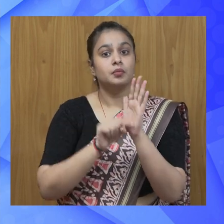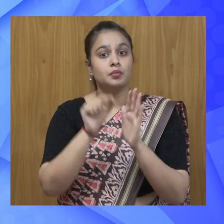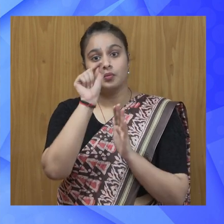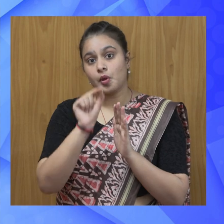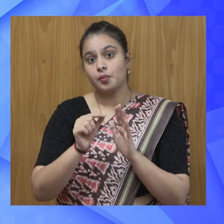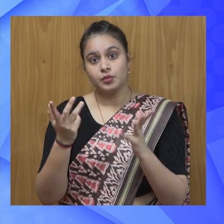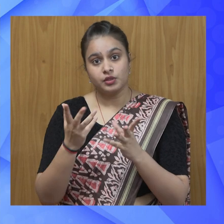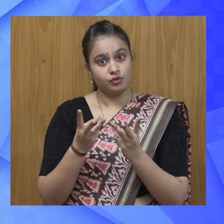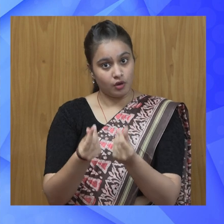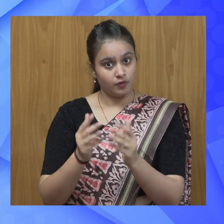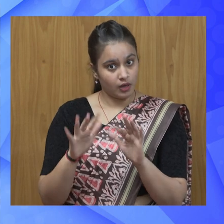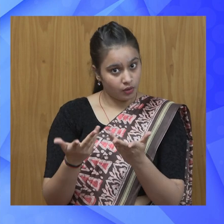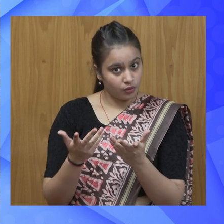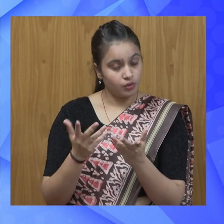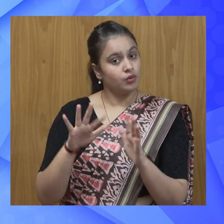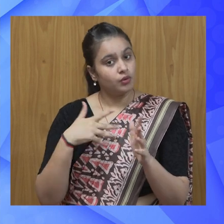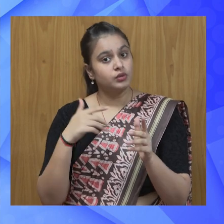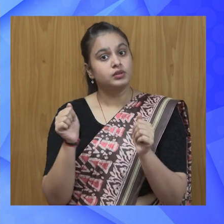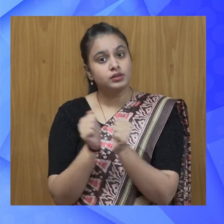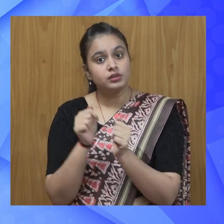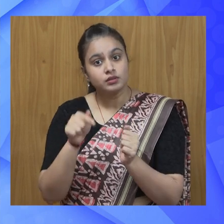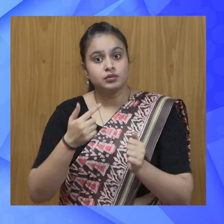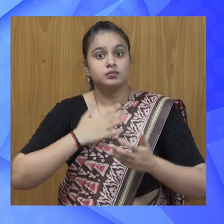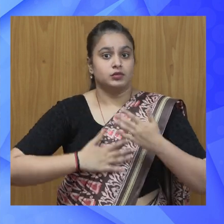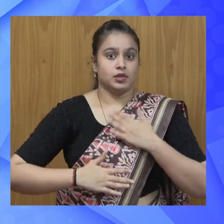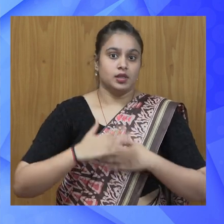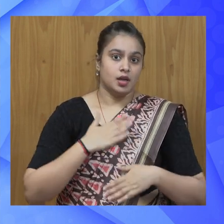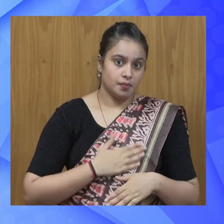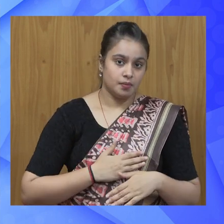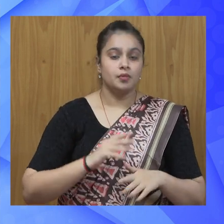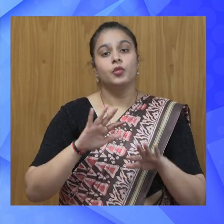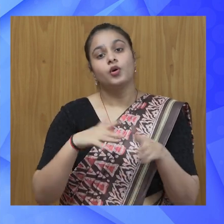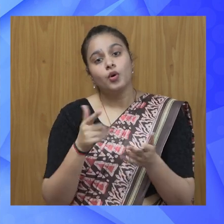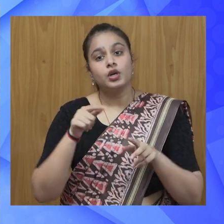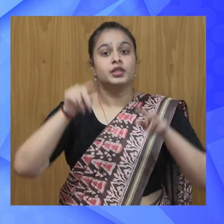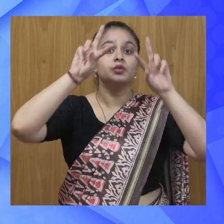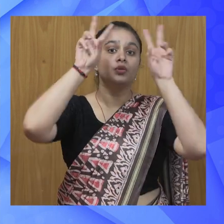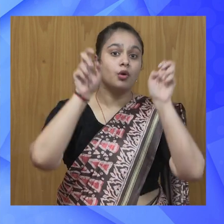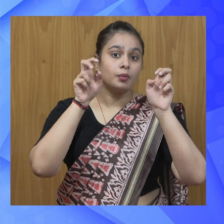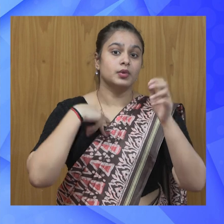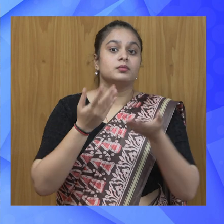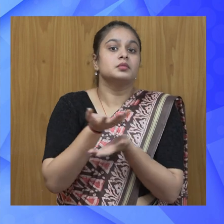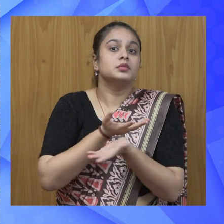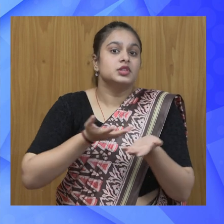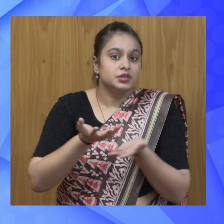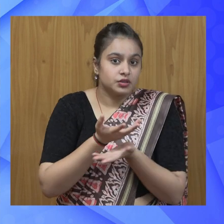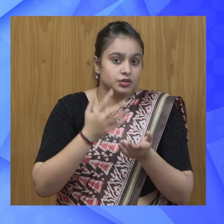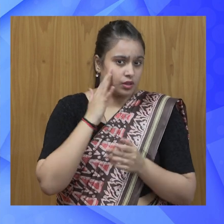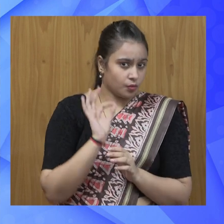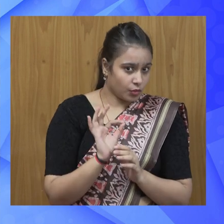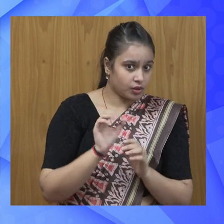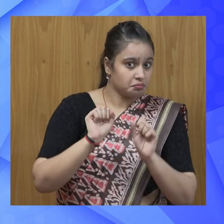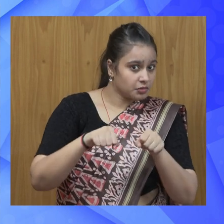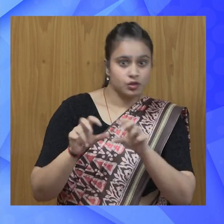हैं, उसके लिए किस तरह से हमें संवेदनशील होना चाहिए, क्या विषय पे चर्चा भी करनी चाहिए नहीं, क्योंकि